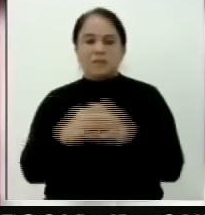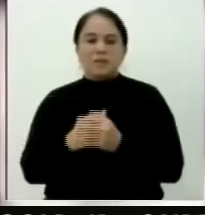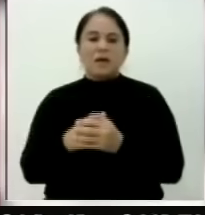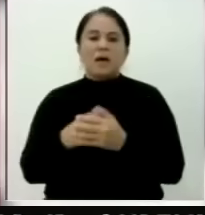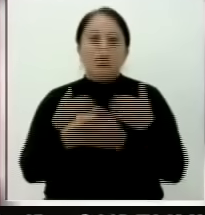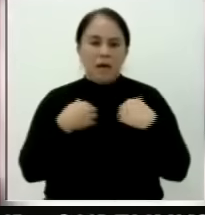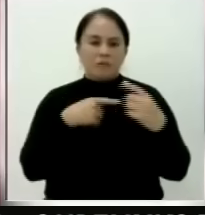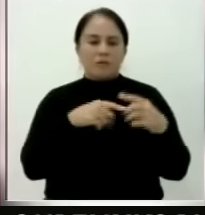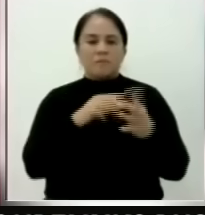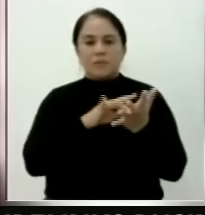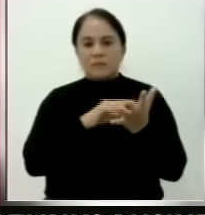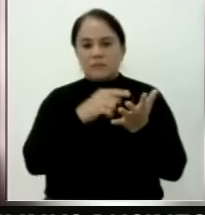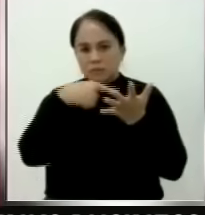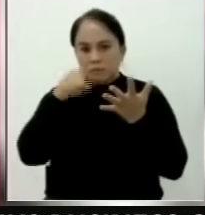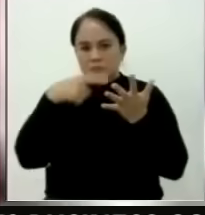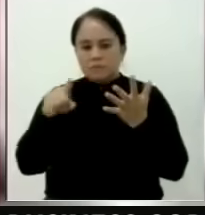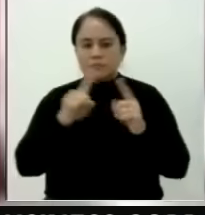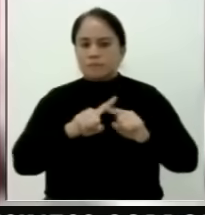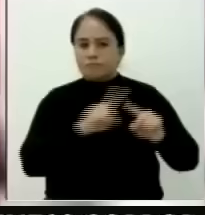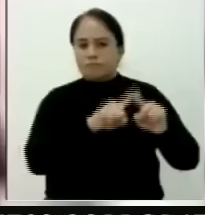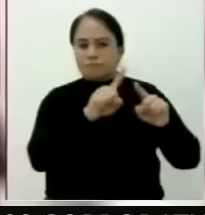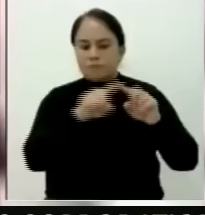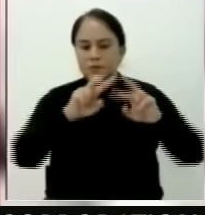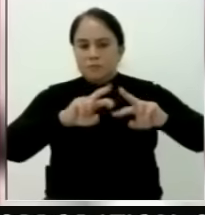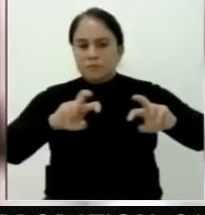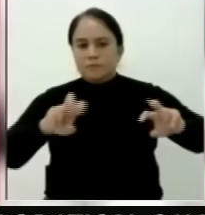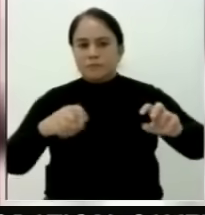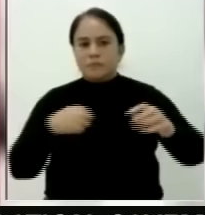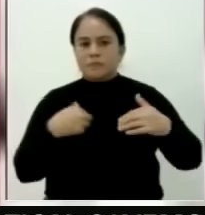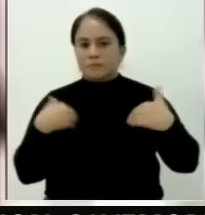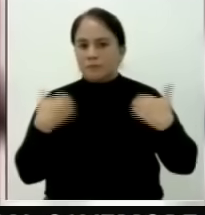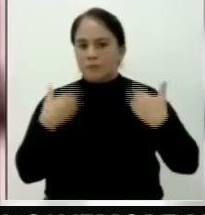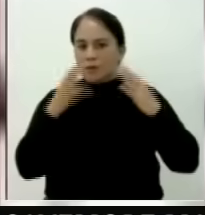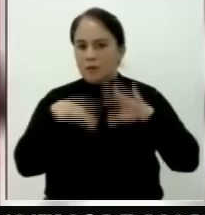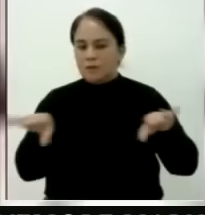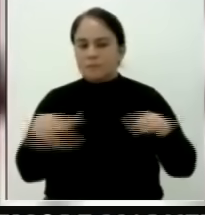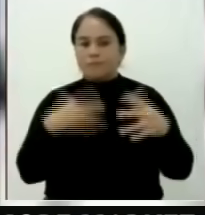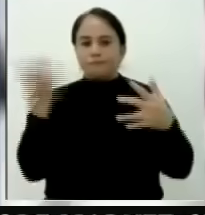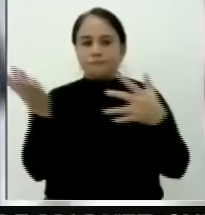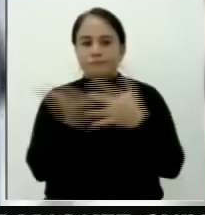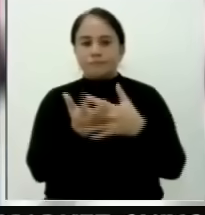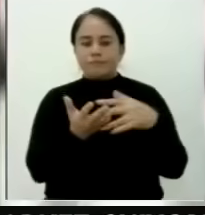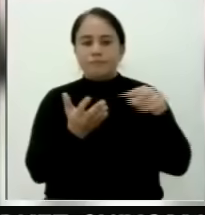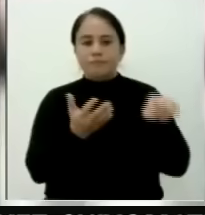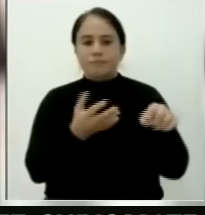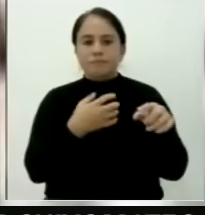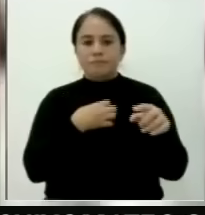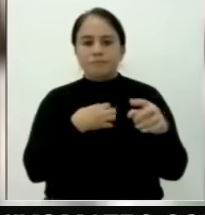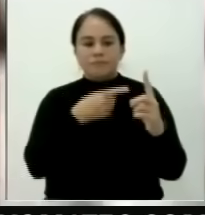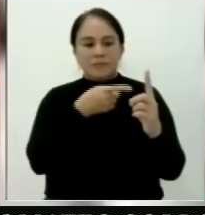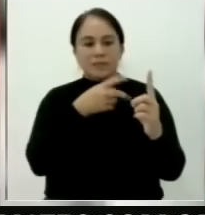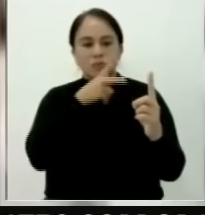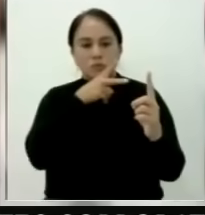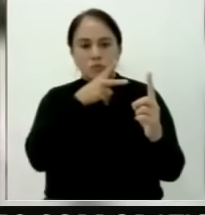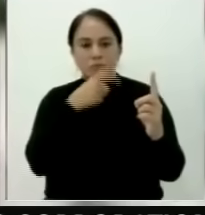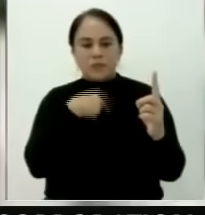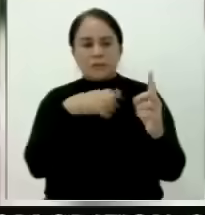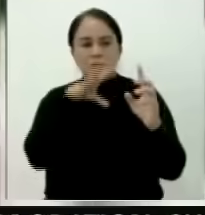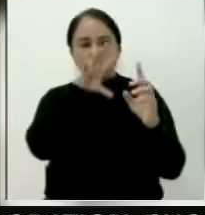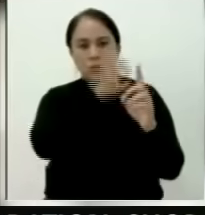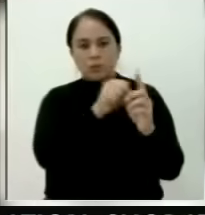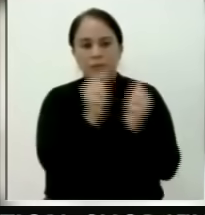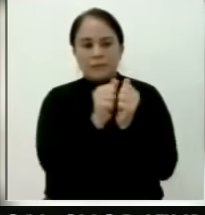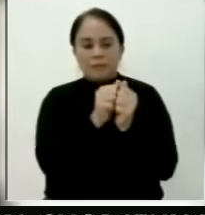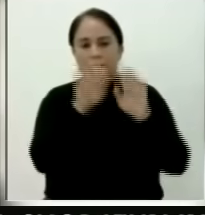medical check-up at iba pang pagsusuri ang mga menor de edad. Sasampahan naman ng kaukulang reklamo ang isang suspect na nahuli kasama ng mga